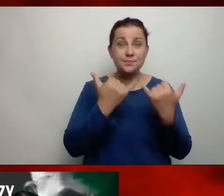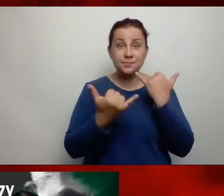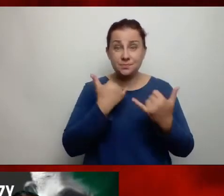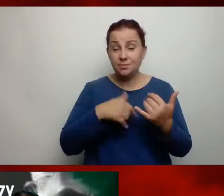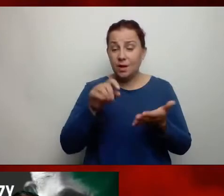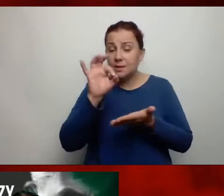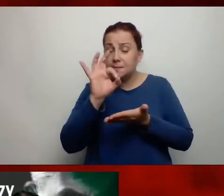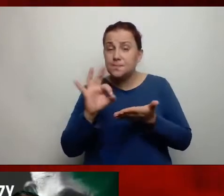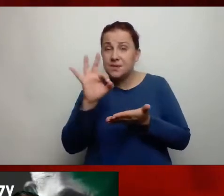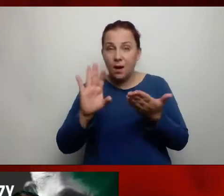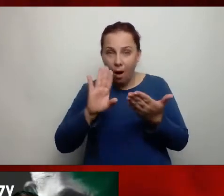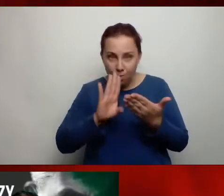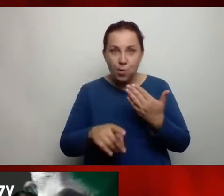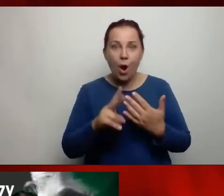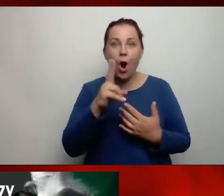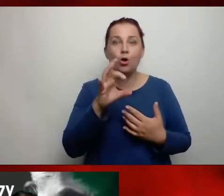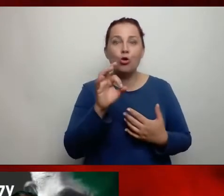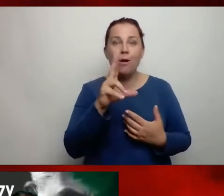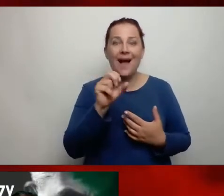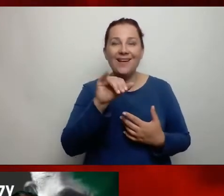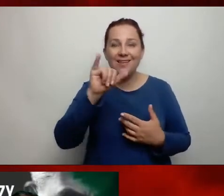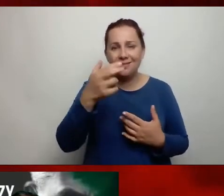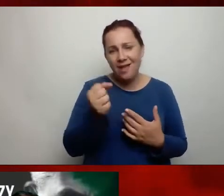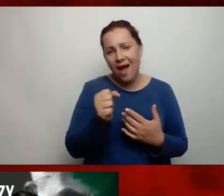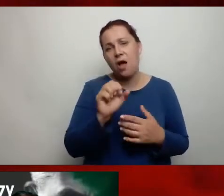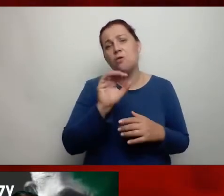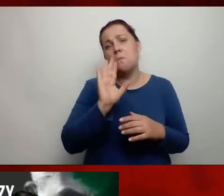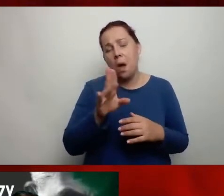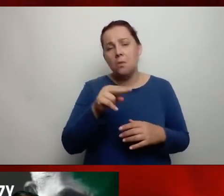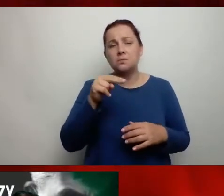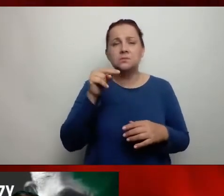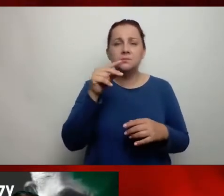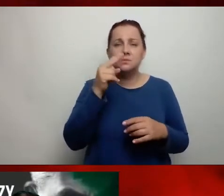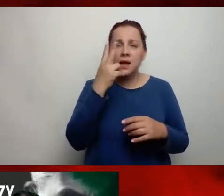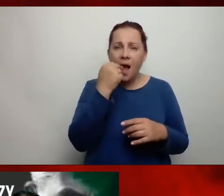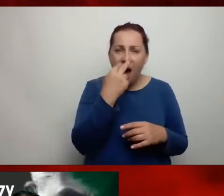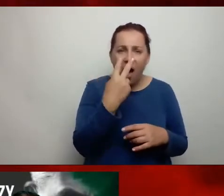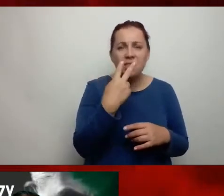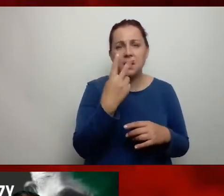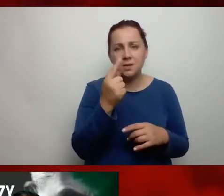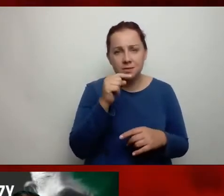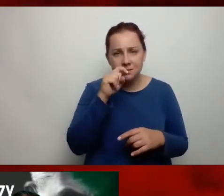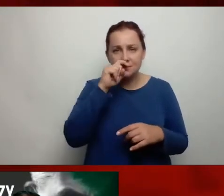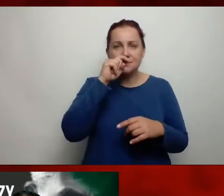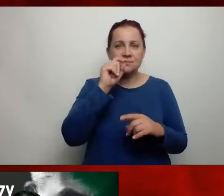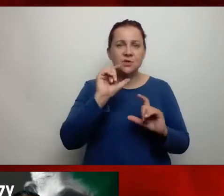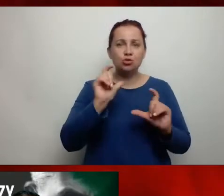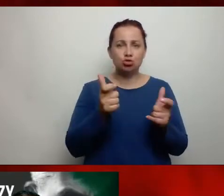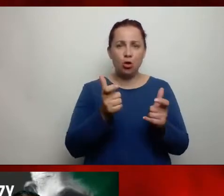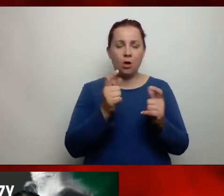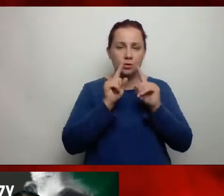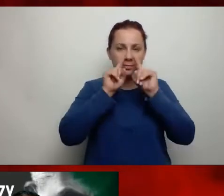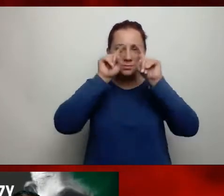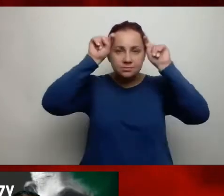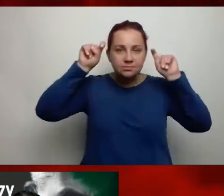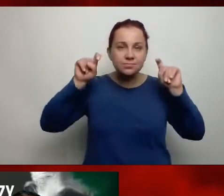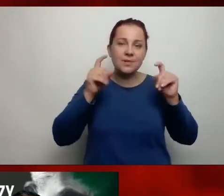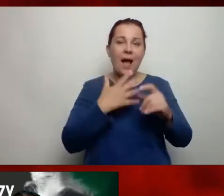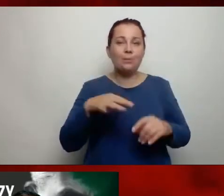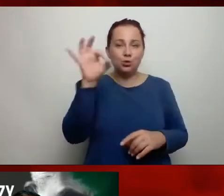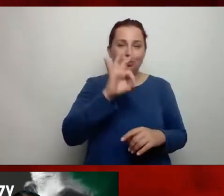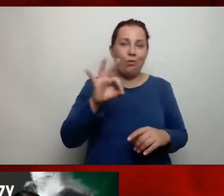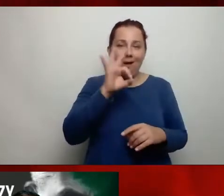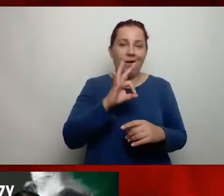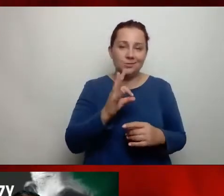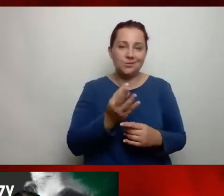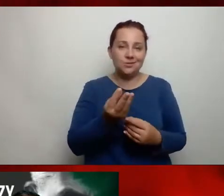kokainie, to mógł mieć po prostu katar i tam sobie wziąć coś do nosa, żeby sobie ten nos przeczyścić, a poza tym